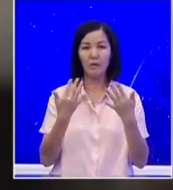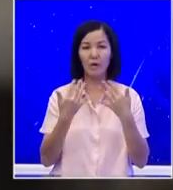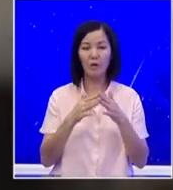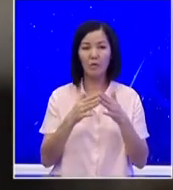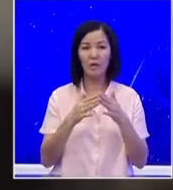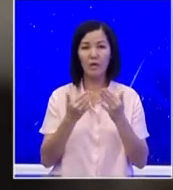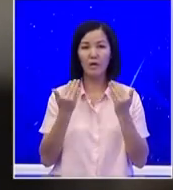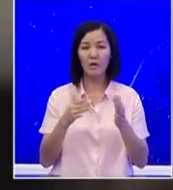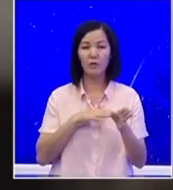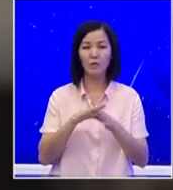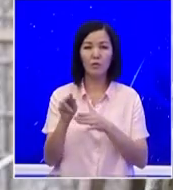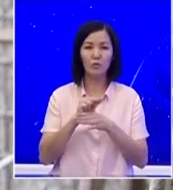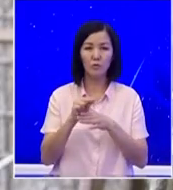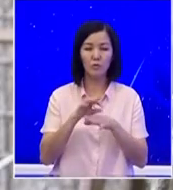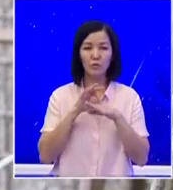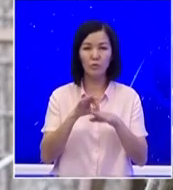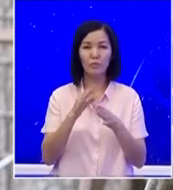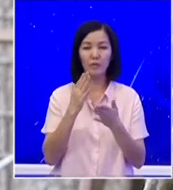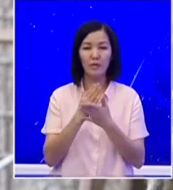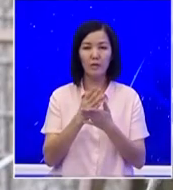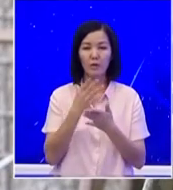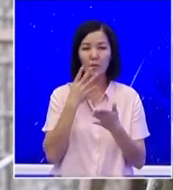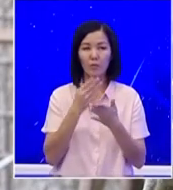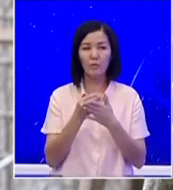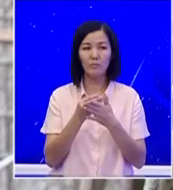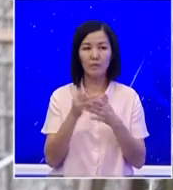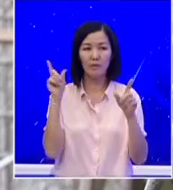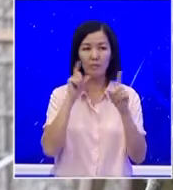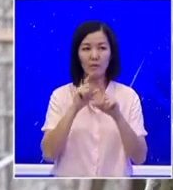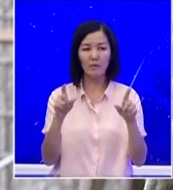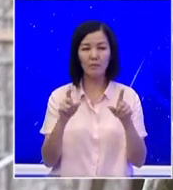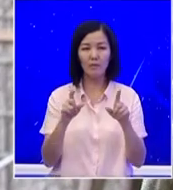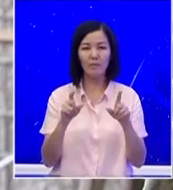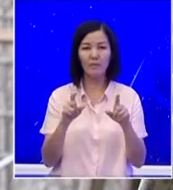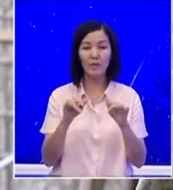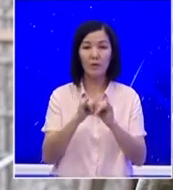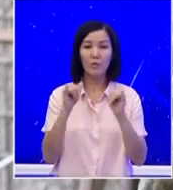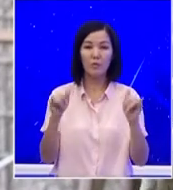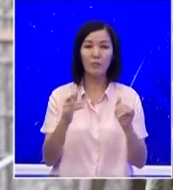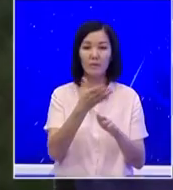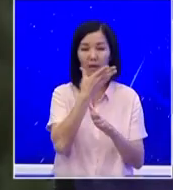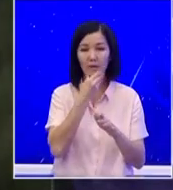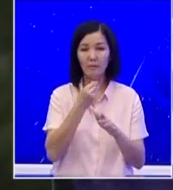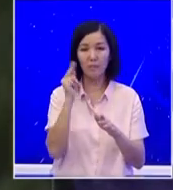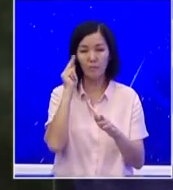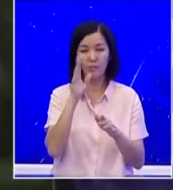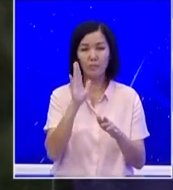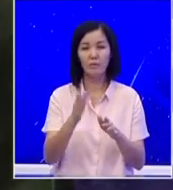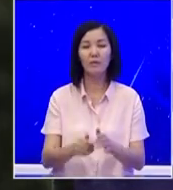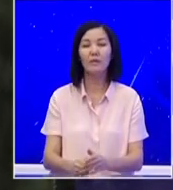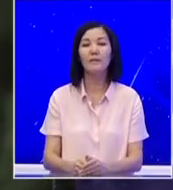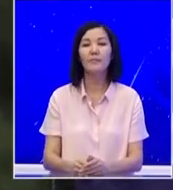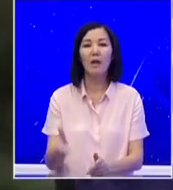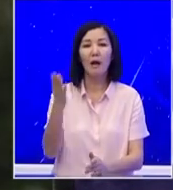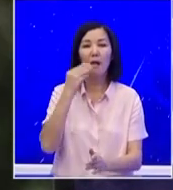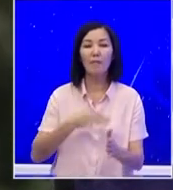жатыр, күрделі жөндеу жұмыстары жүріп жатыр. Өзімізде осы мектепке өркендесінде үлесімізді қосып жатырмыз. Жалпы Алматы